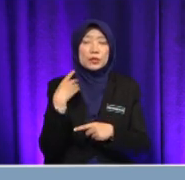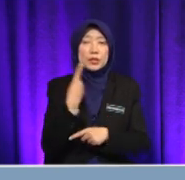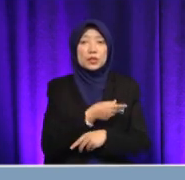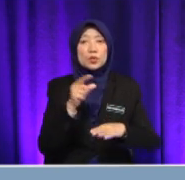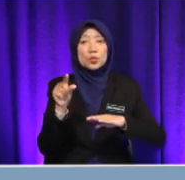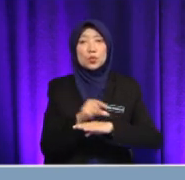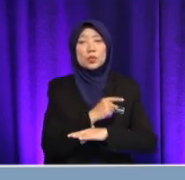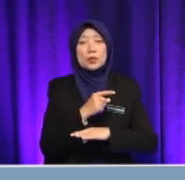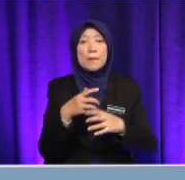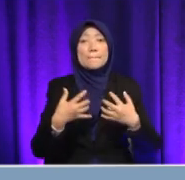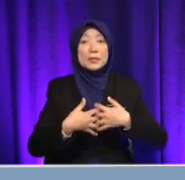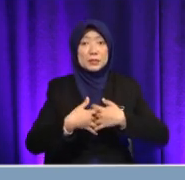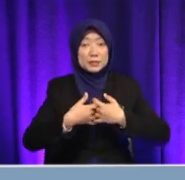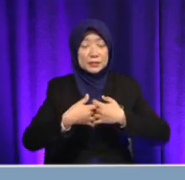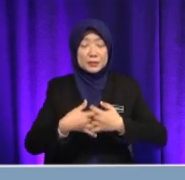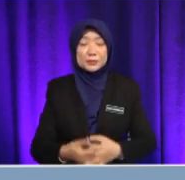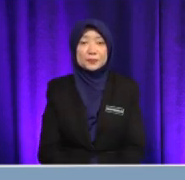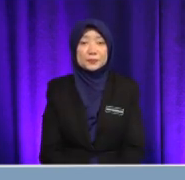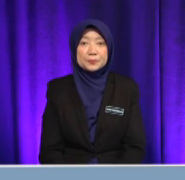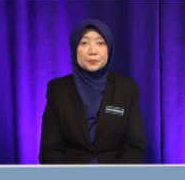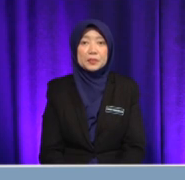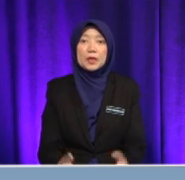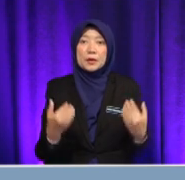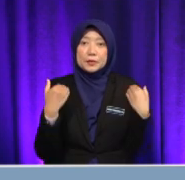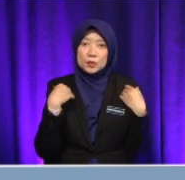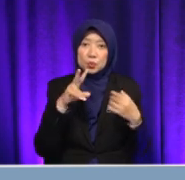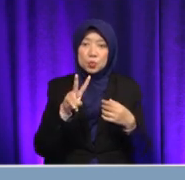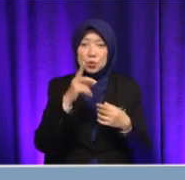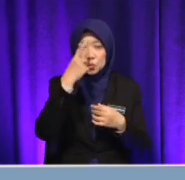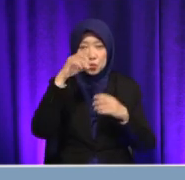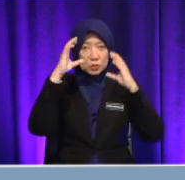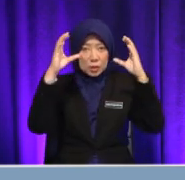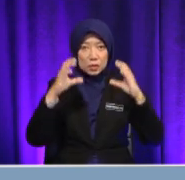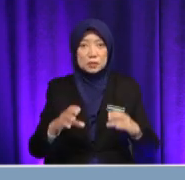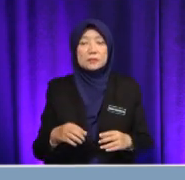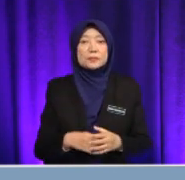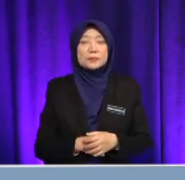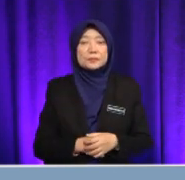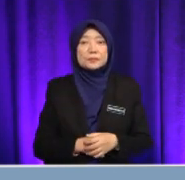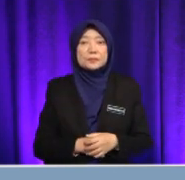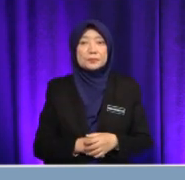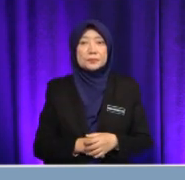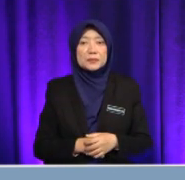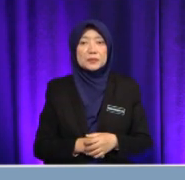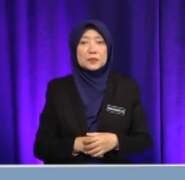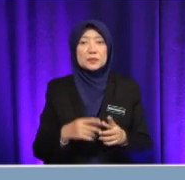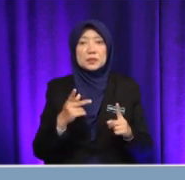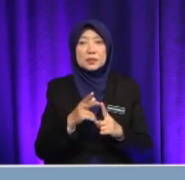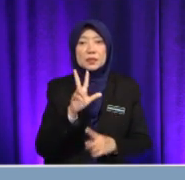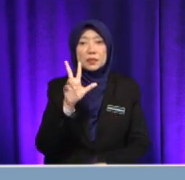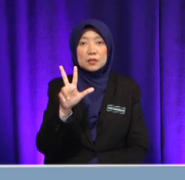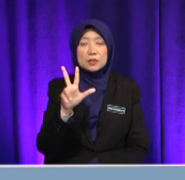kedua menggunakan mesin ya oh maknanya kita ada dua untuk kita potong papan tanda akrilik oke yang ketiga